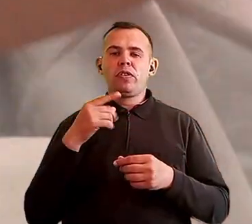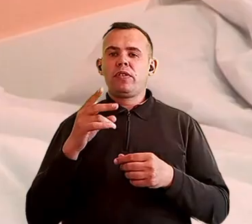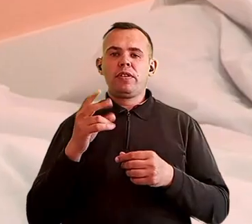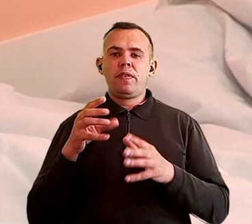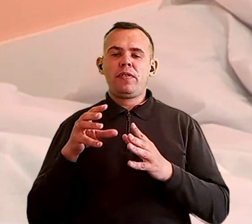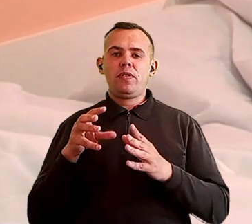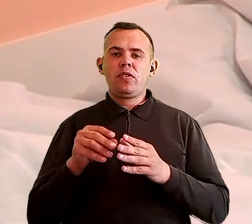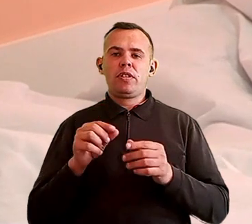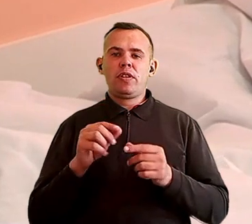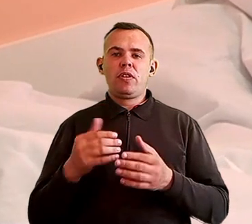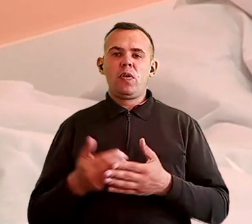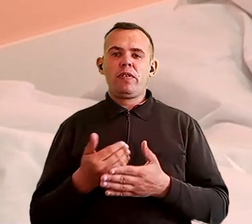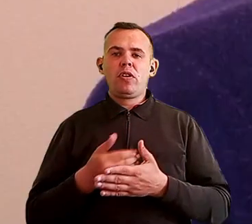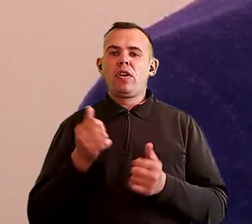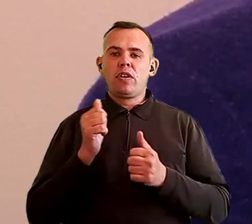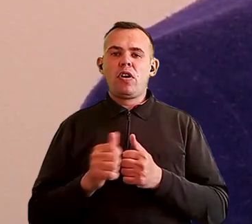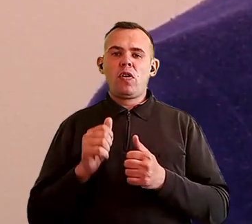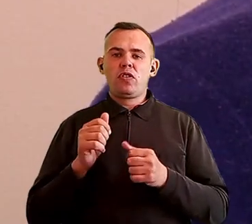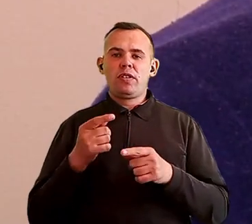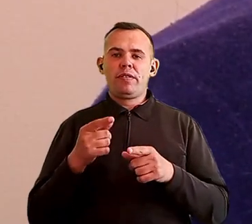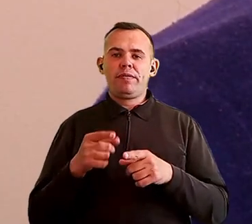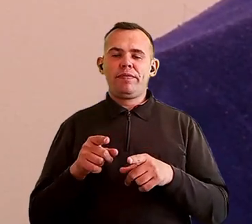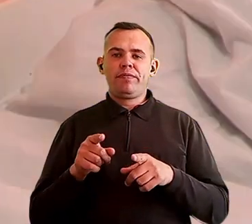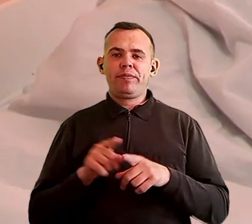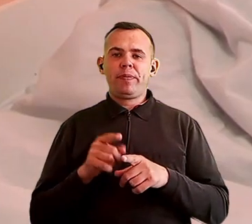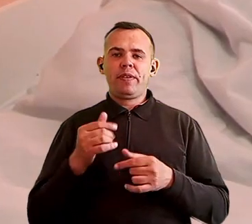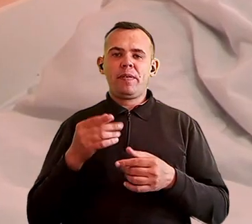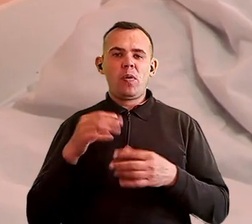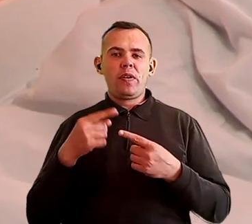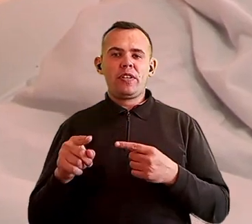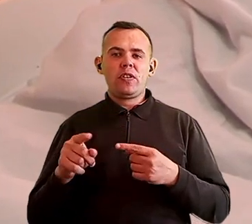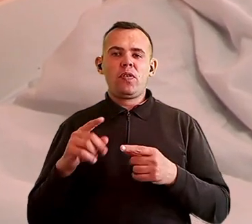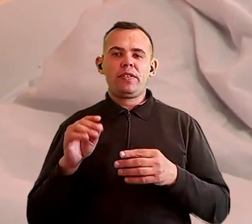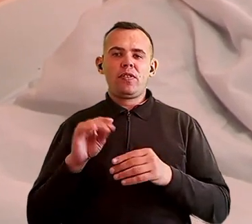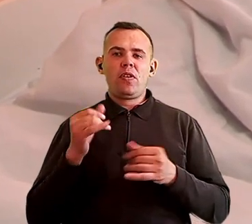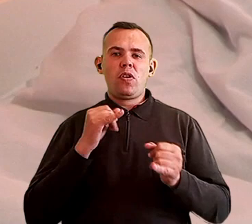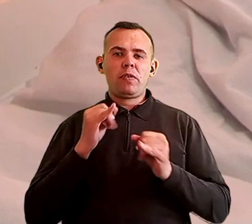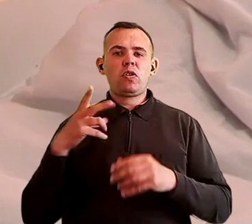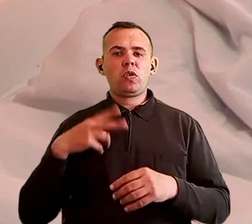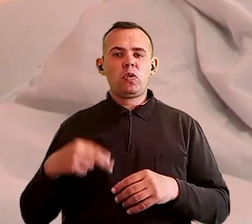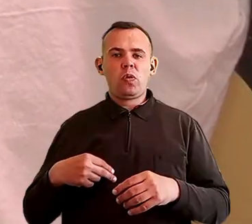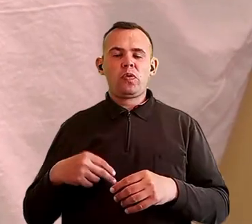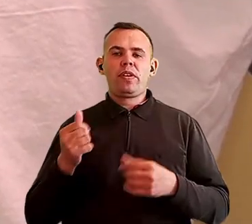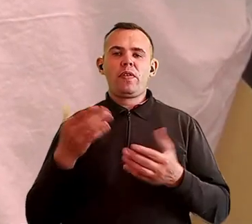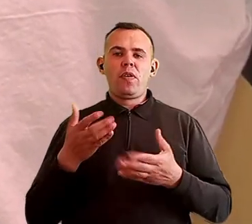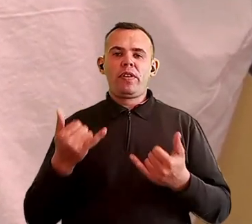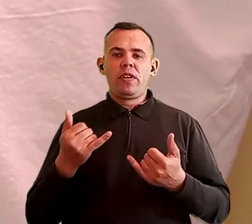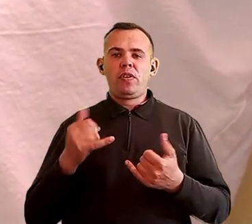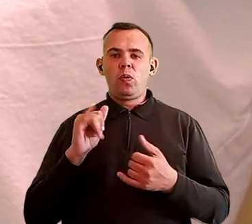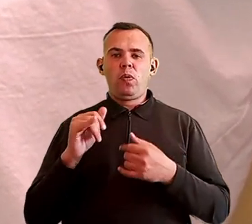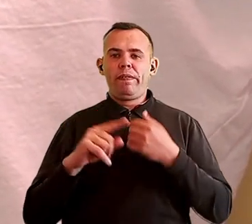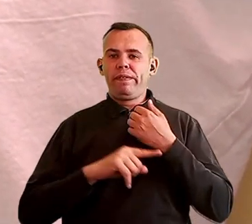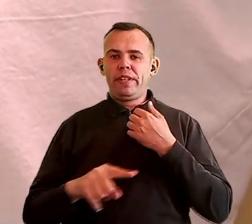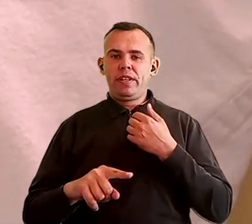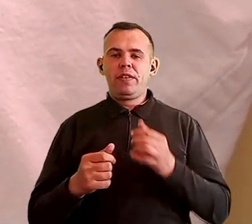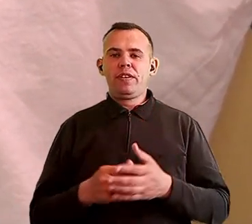новин, стежить за перебігом війни. Поліпшують настрій, додає, розмови з донькою, яка нині у Фінляндії. Як ти себе